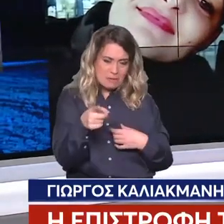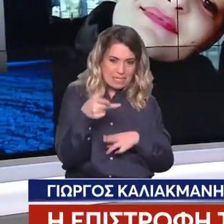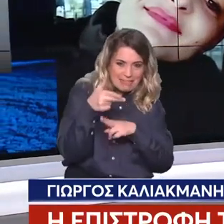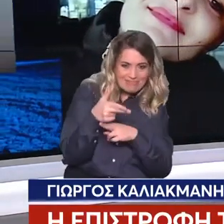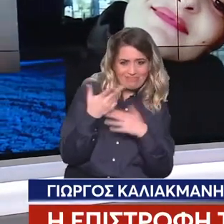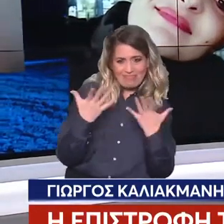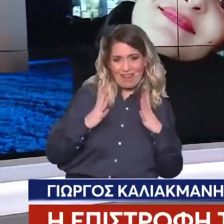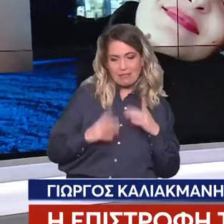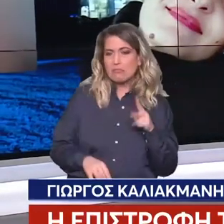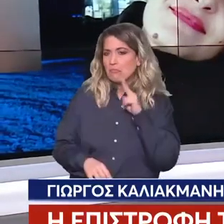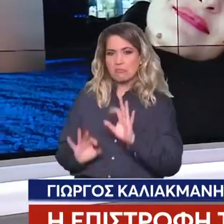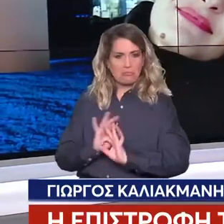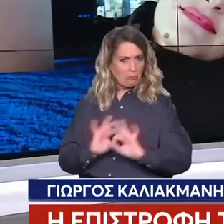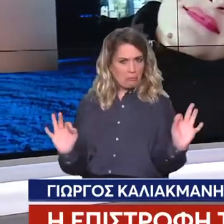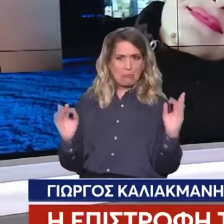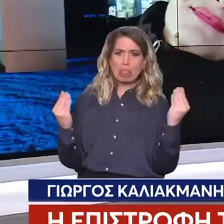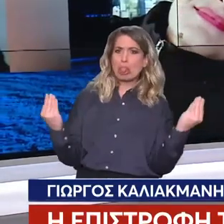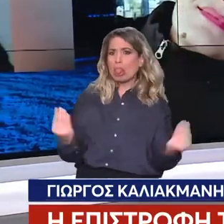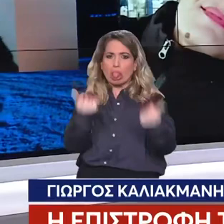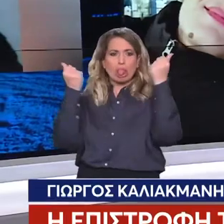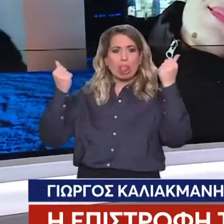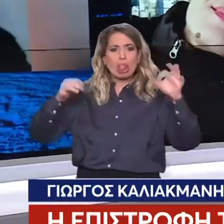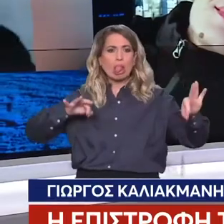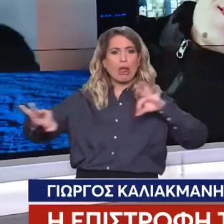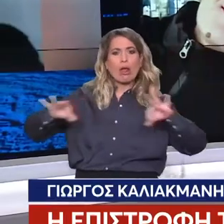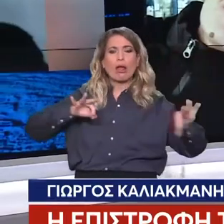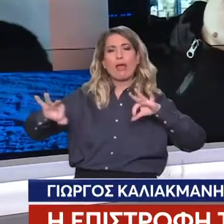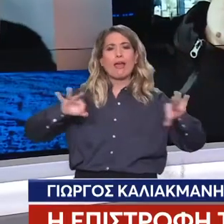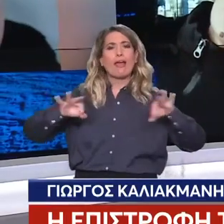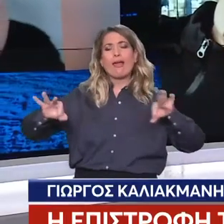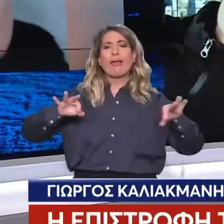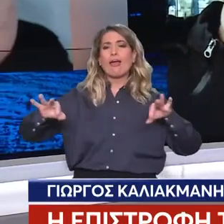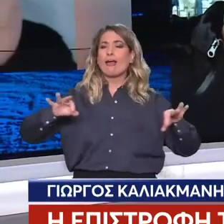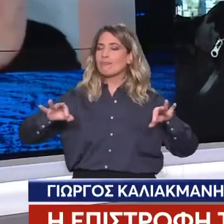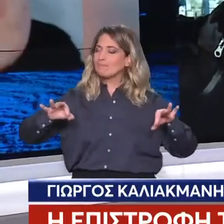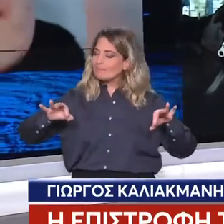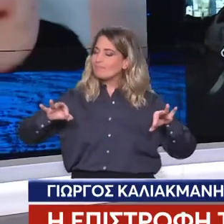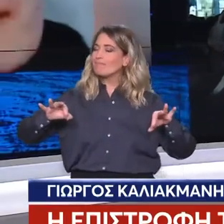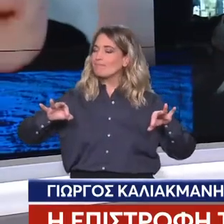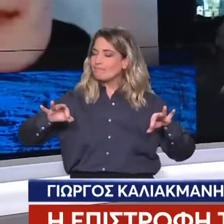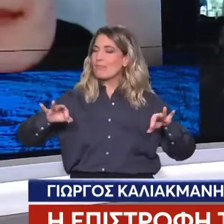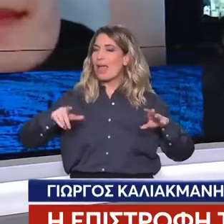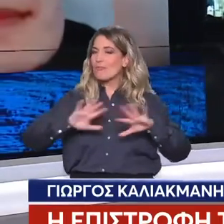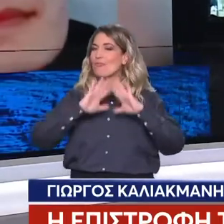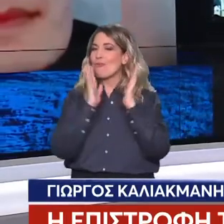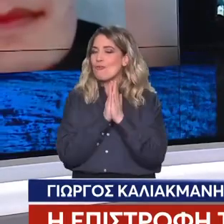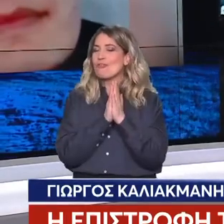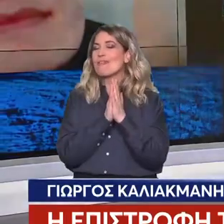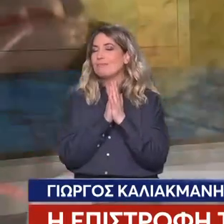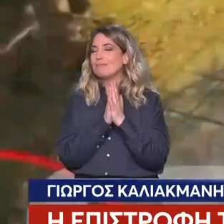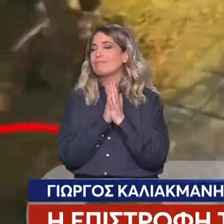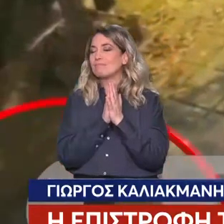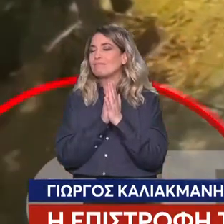να μην συμβαίνει τίποτα. Αυτός ο άνθρωπος δηλαδή δείχνει, μα εσείς τα είπατε πριν, τα ρωτήσατε μάλλον και από αυτά που είπατε εκμεύονται πολλά